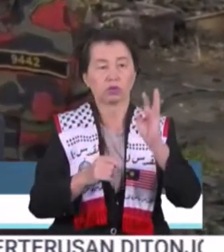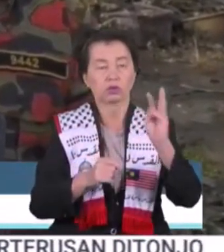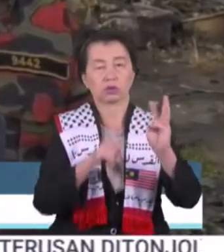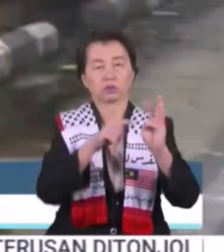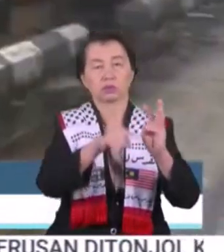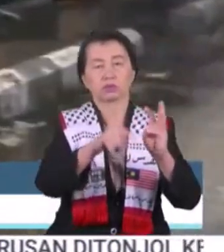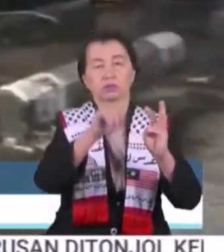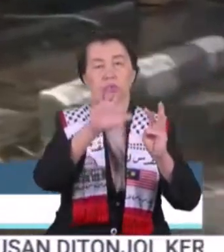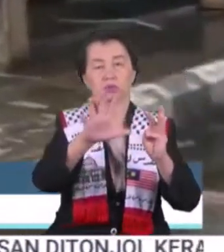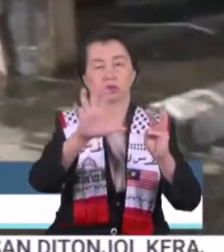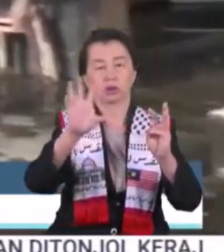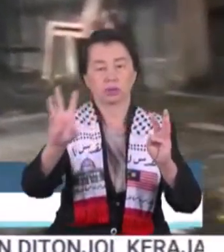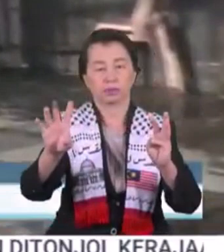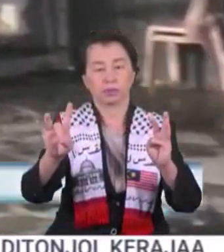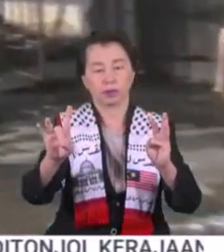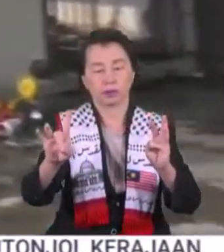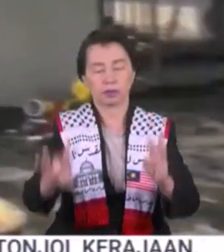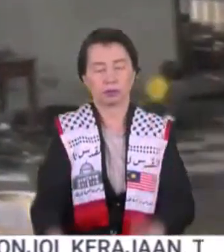06.58.